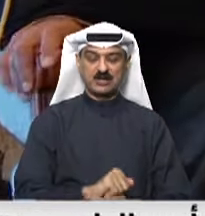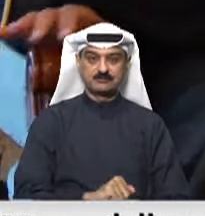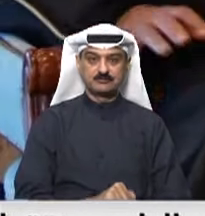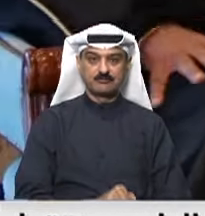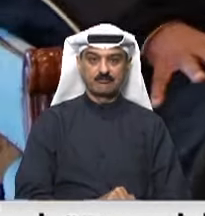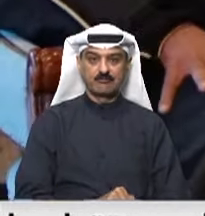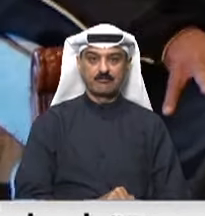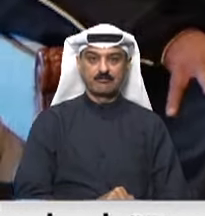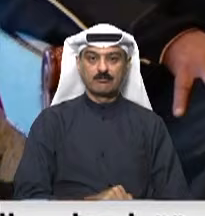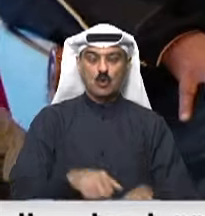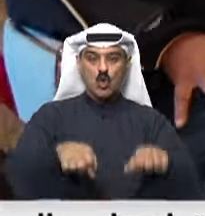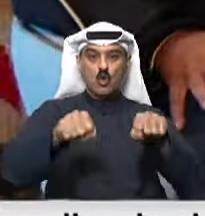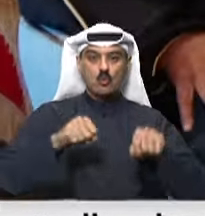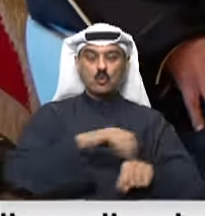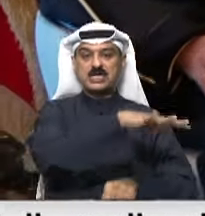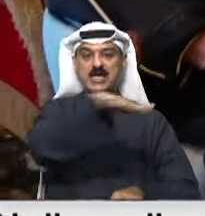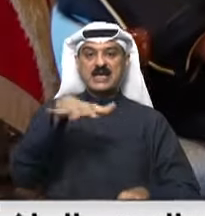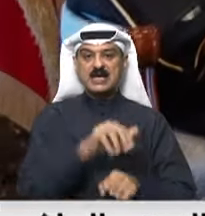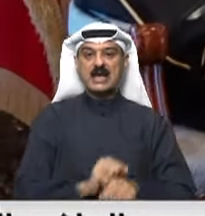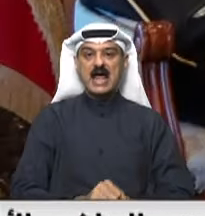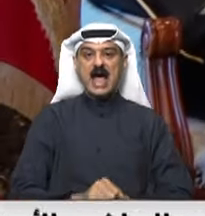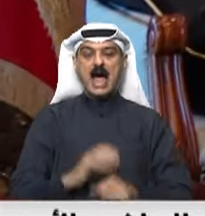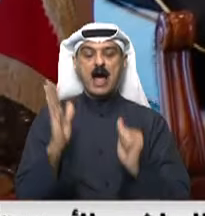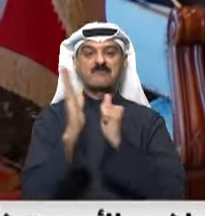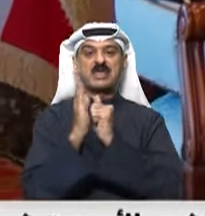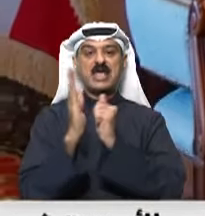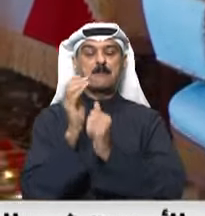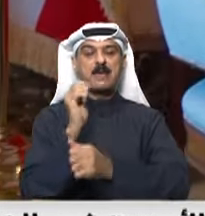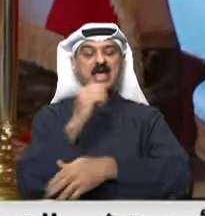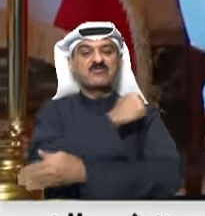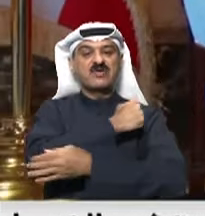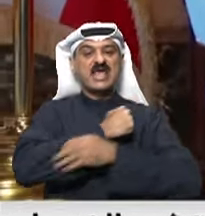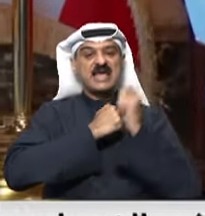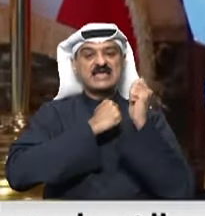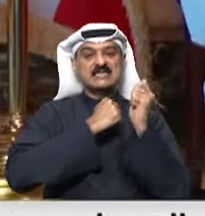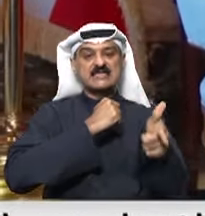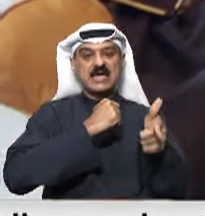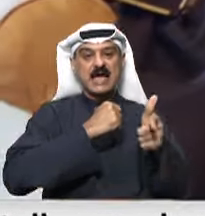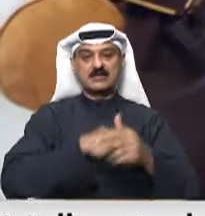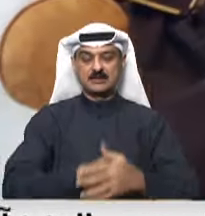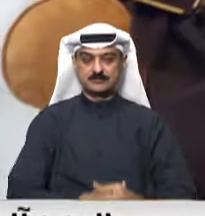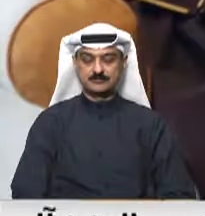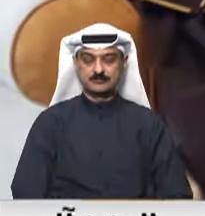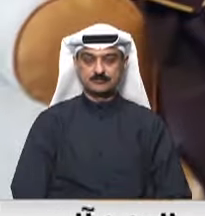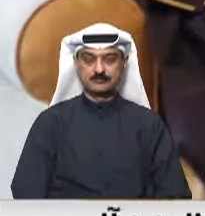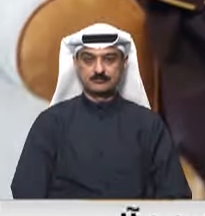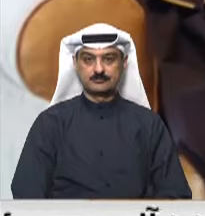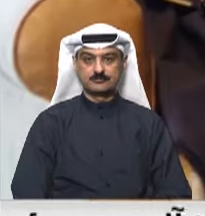وسعادة مدير عام بيت الزكاة بالإنابة الدكتور ماجد سليمان العازمي.